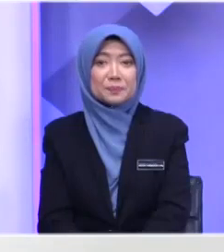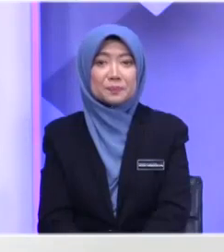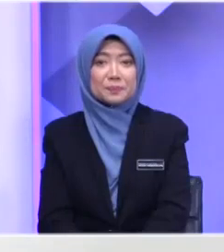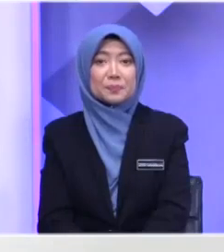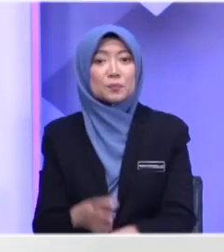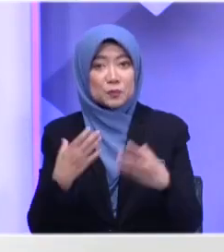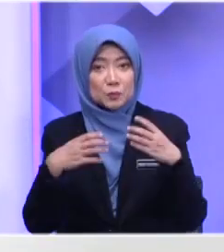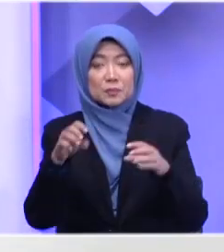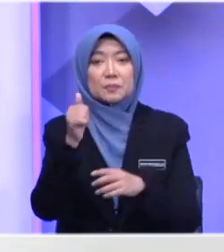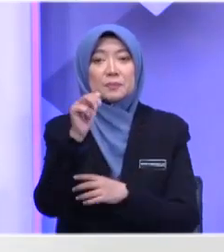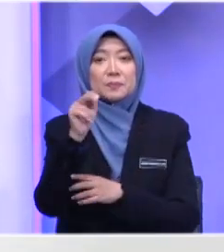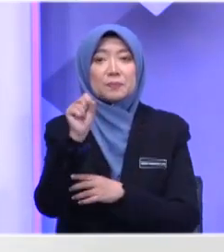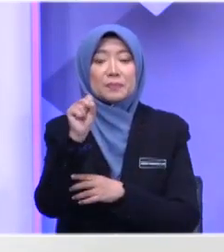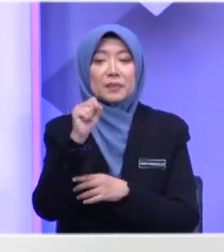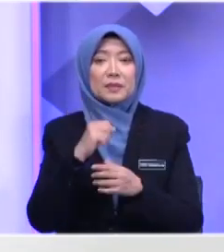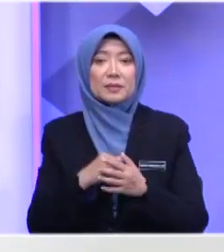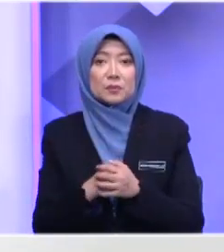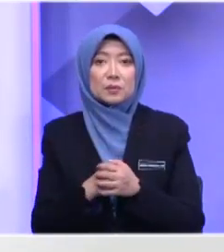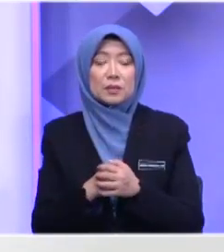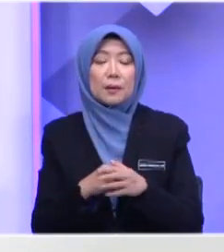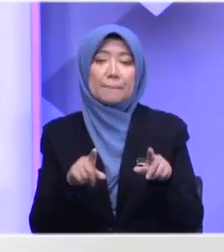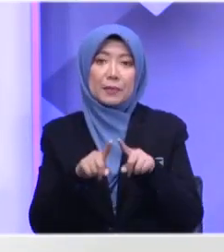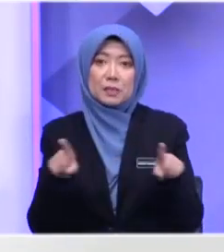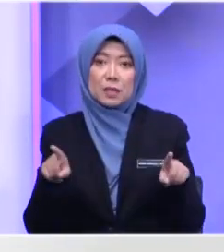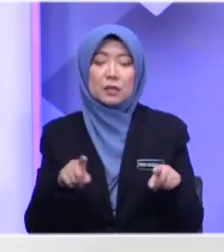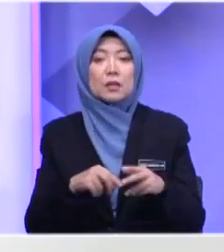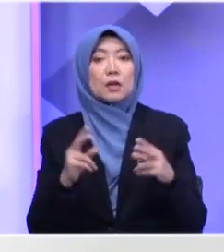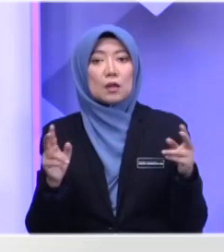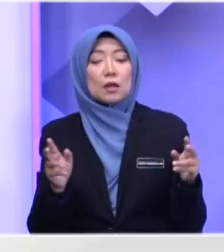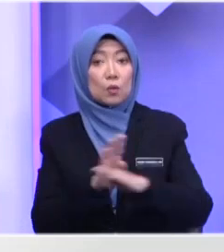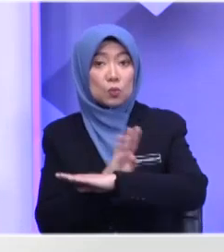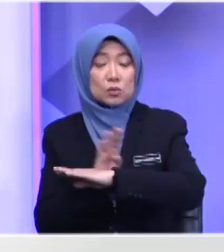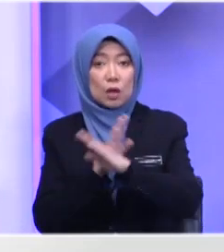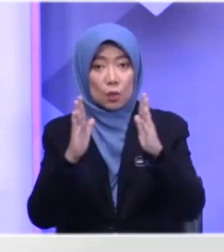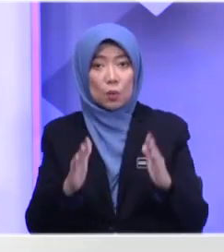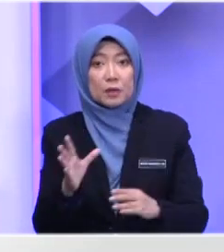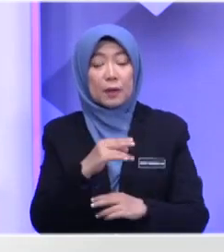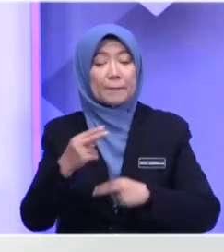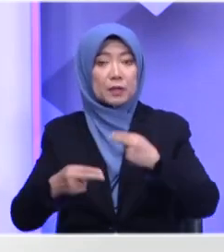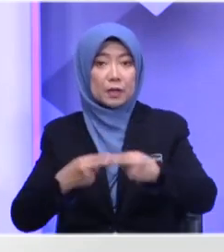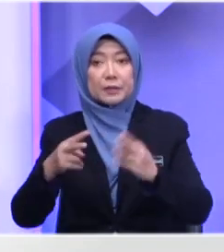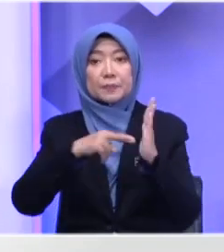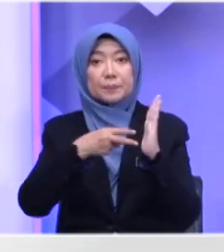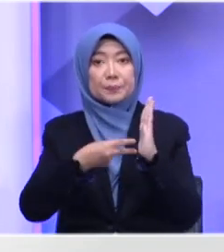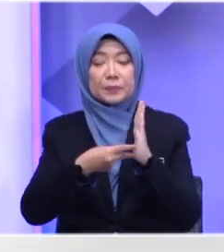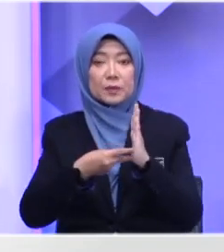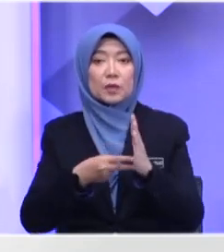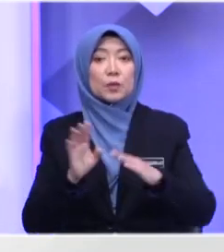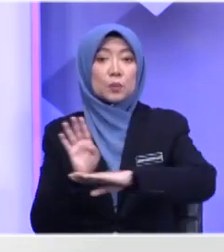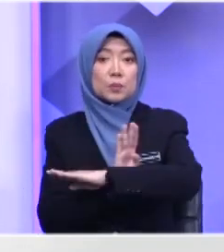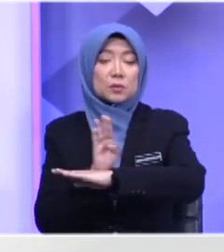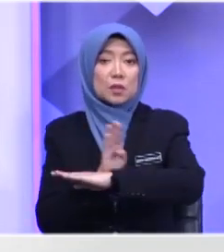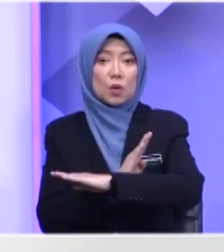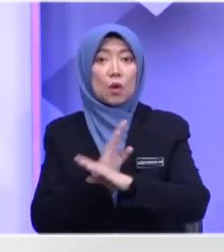Nas Hai perpisahan Usahawan dan penyaji dari segi divisi usaha yang merujuk kepada